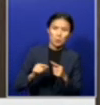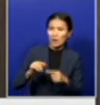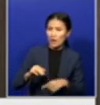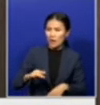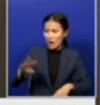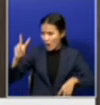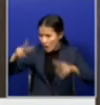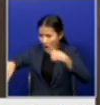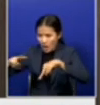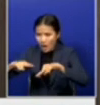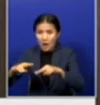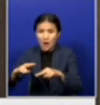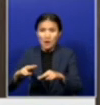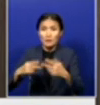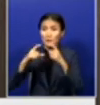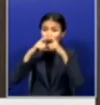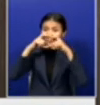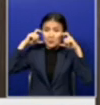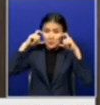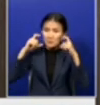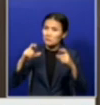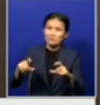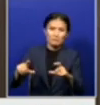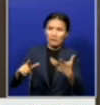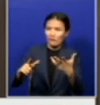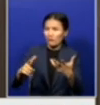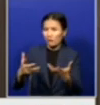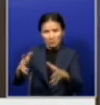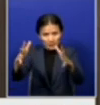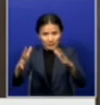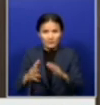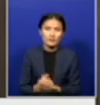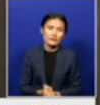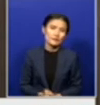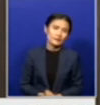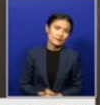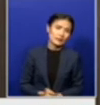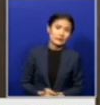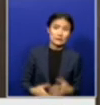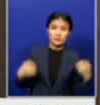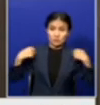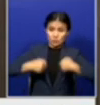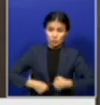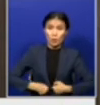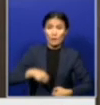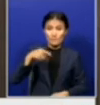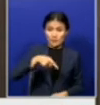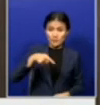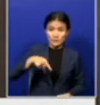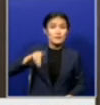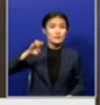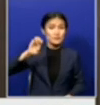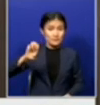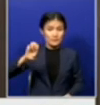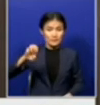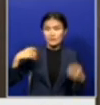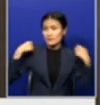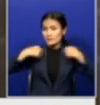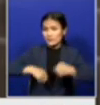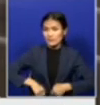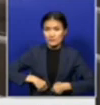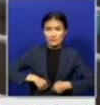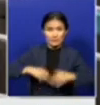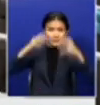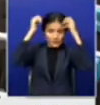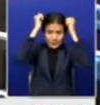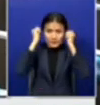ามัยหน้ากากอนามัยและการขาดแคลนชุดป้องกันการติดเชื้อหรือ PPE สำหรับบุคลาก